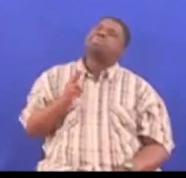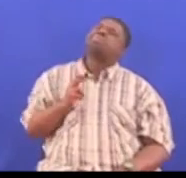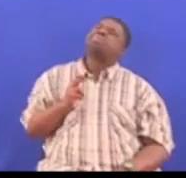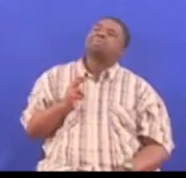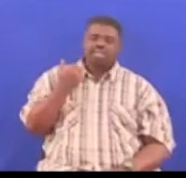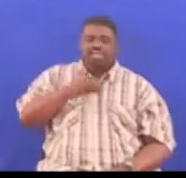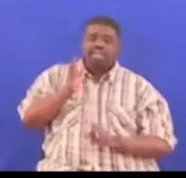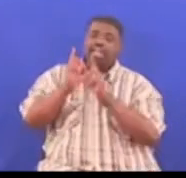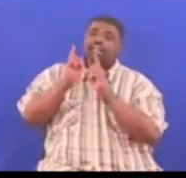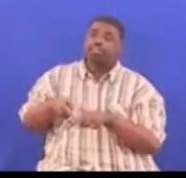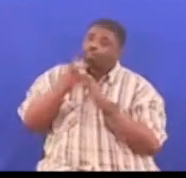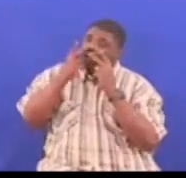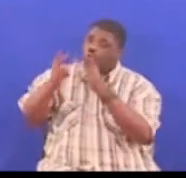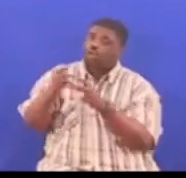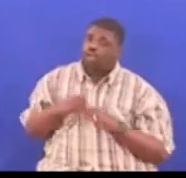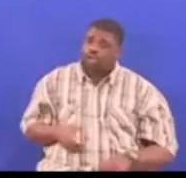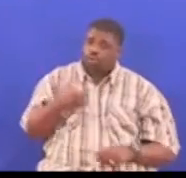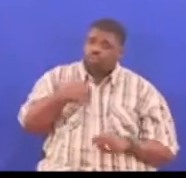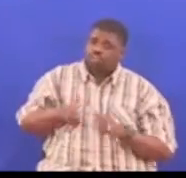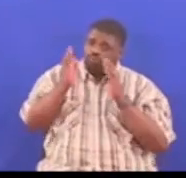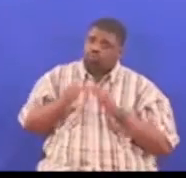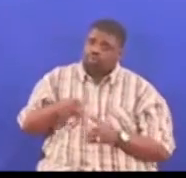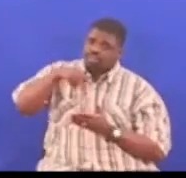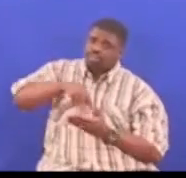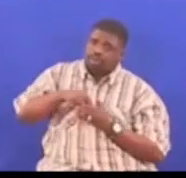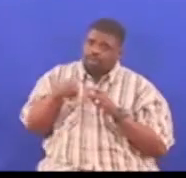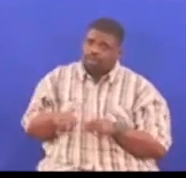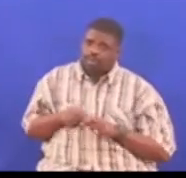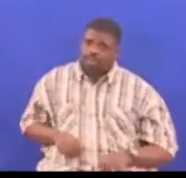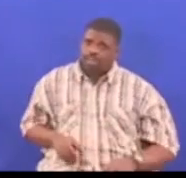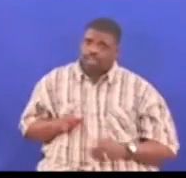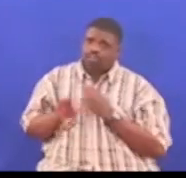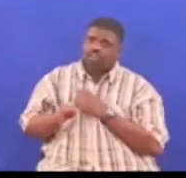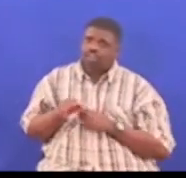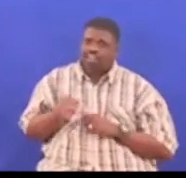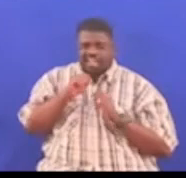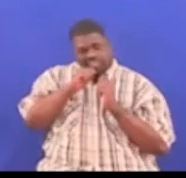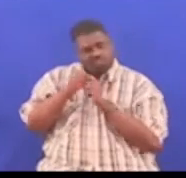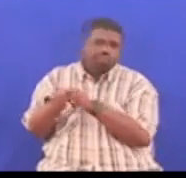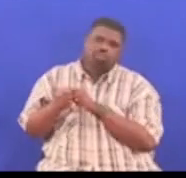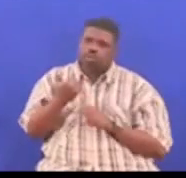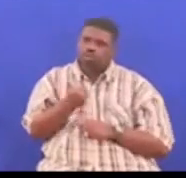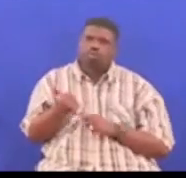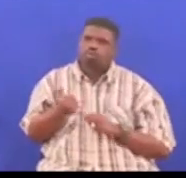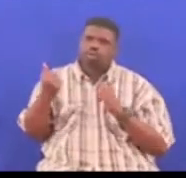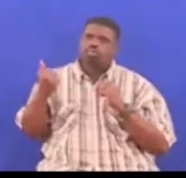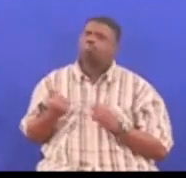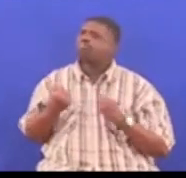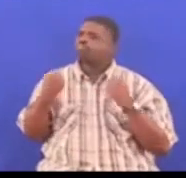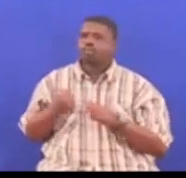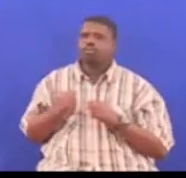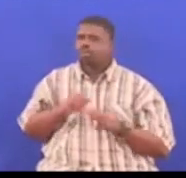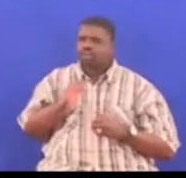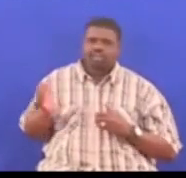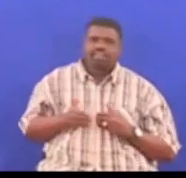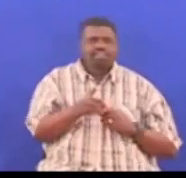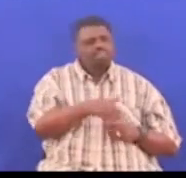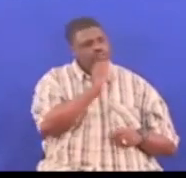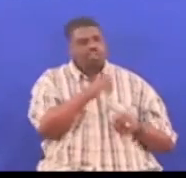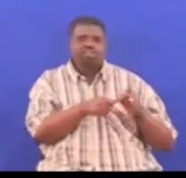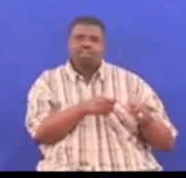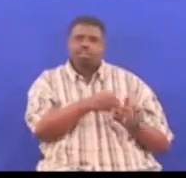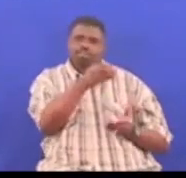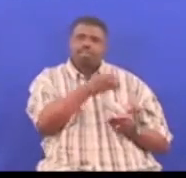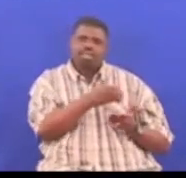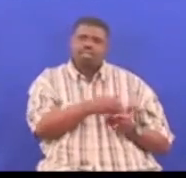mnaona waziri mkuu alisimama hapa akazuia packji Za voba Ili watoto wetu wapone Leo mmerudisha Tena vinywaji Vile Vile vyenye